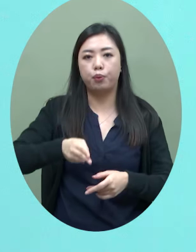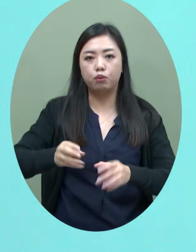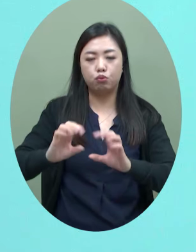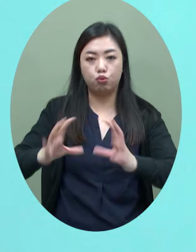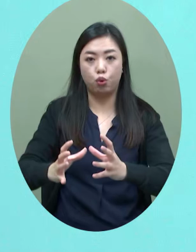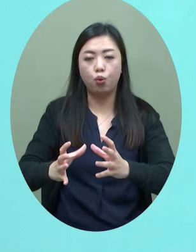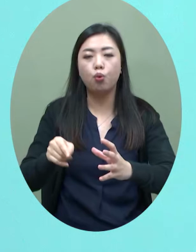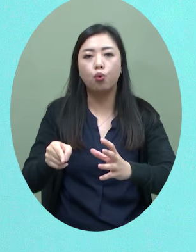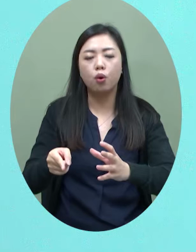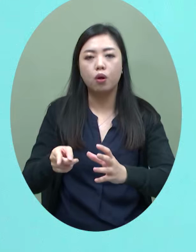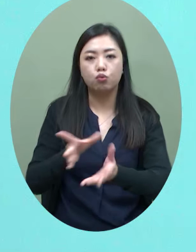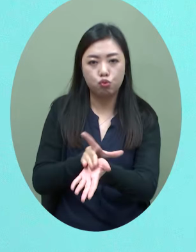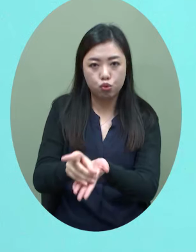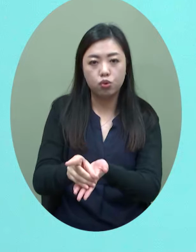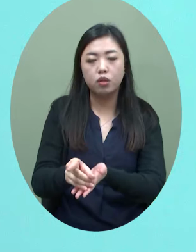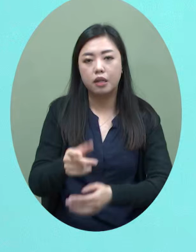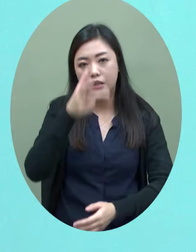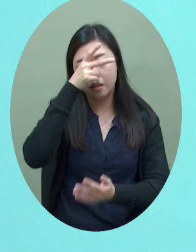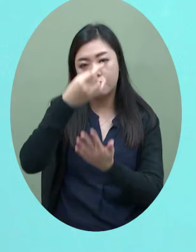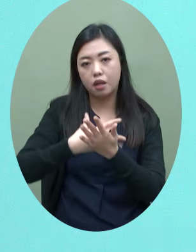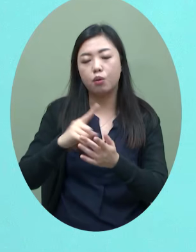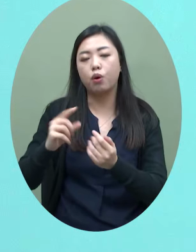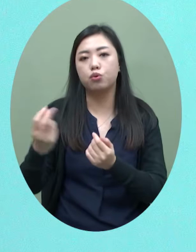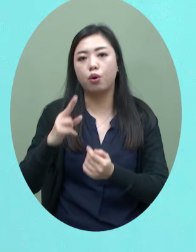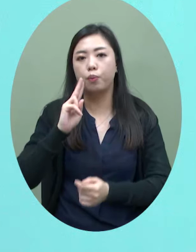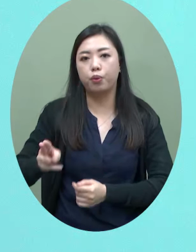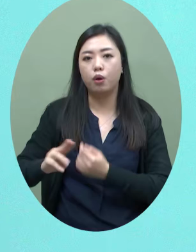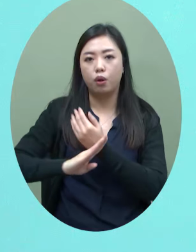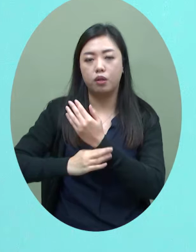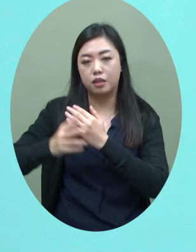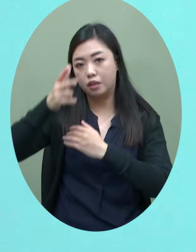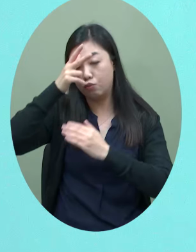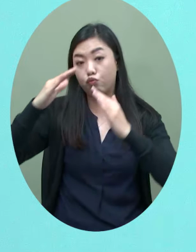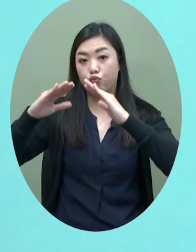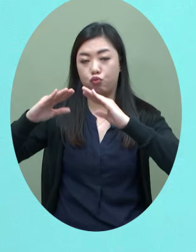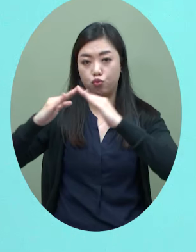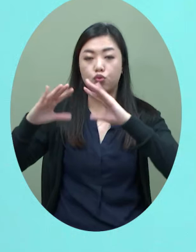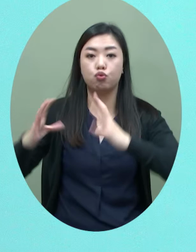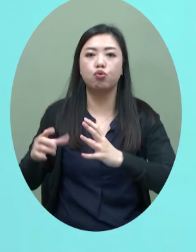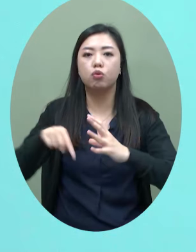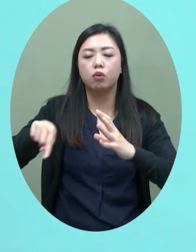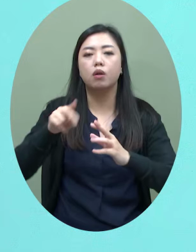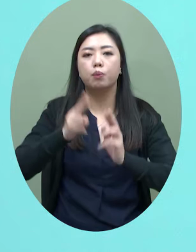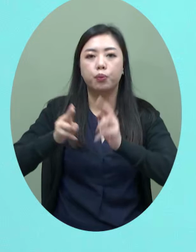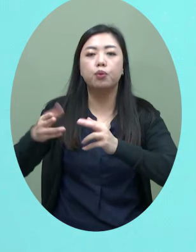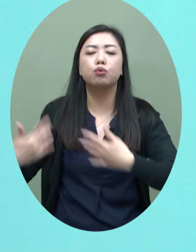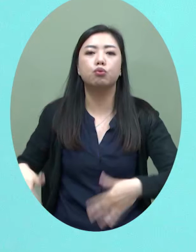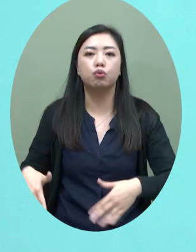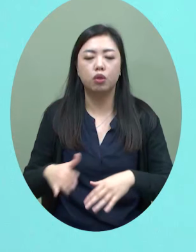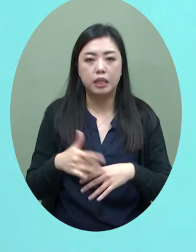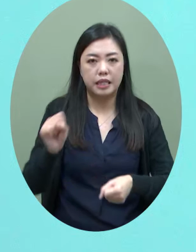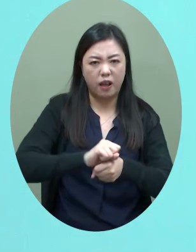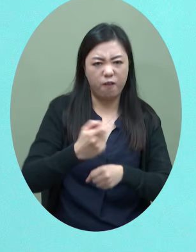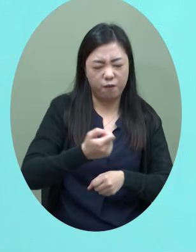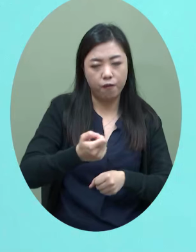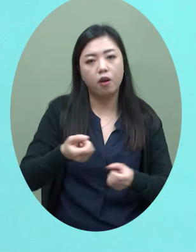喺政制及內地事務局同埋律政司咧嚟做呢件事。咁所以我哋加快工作係有利於立法會可